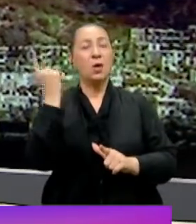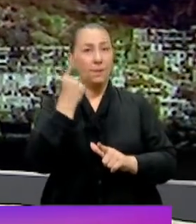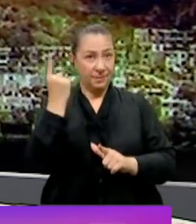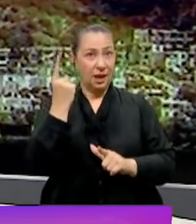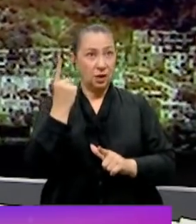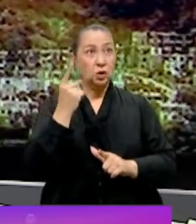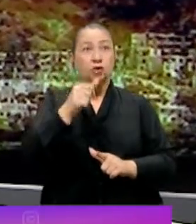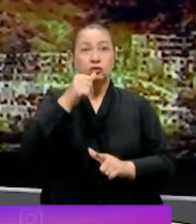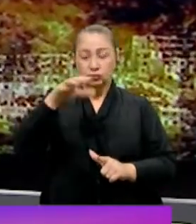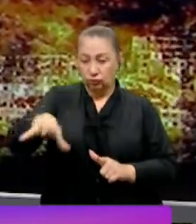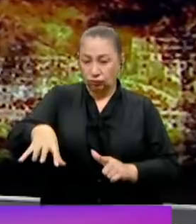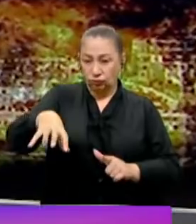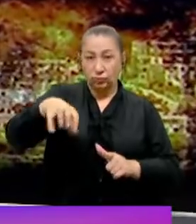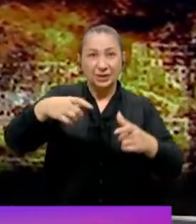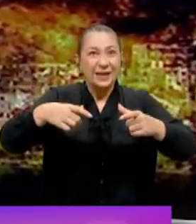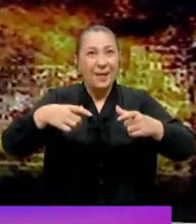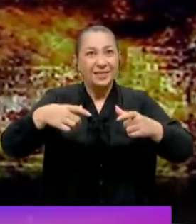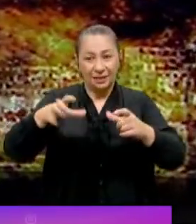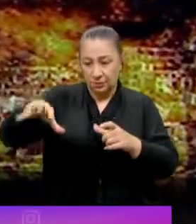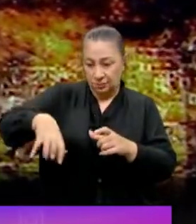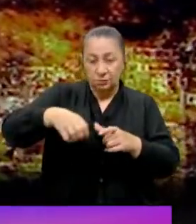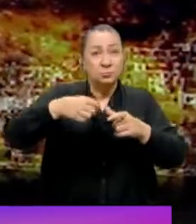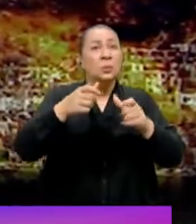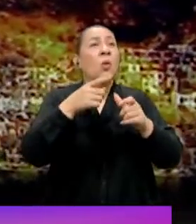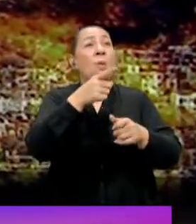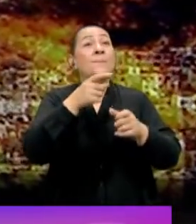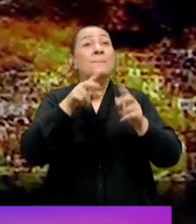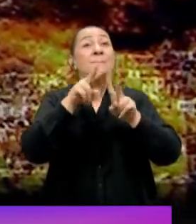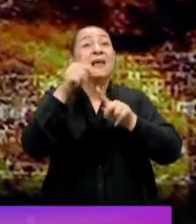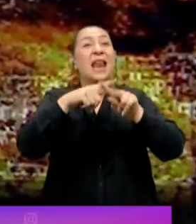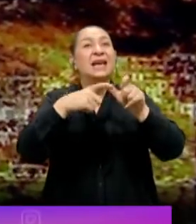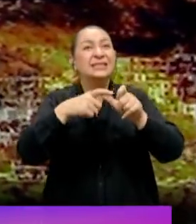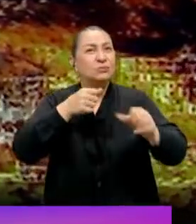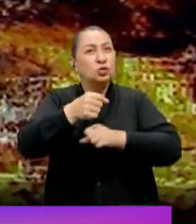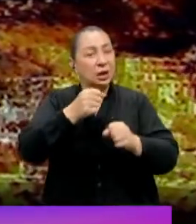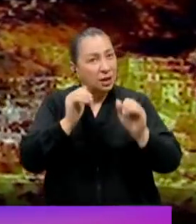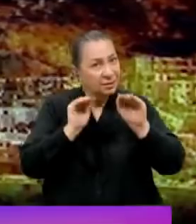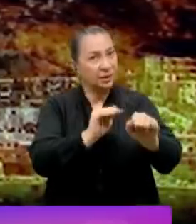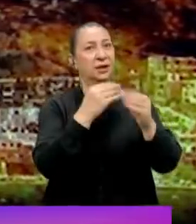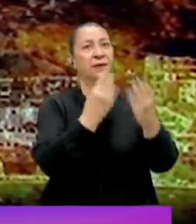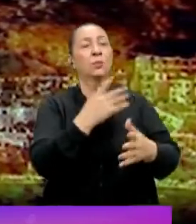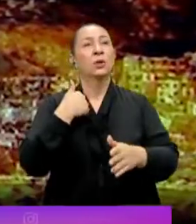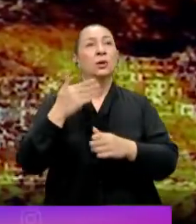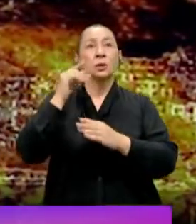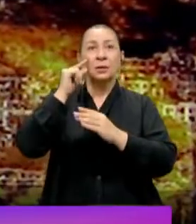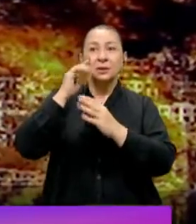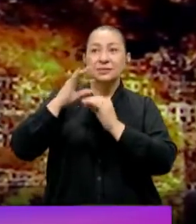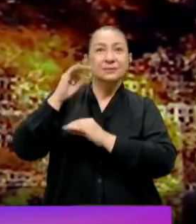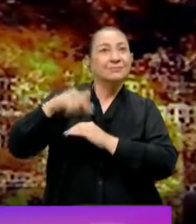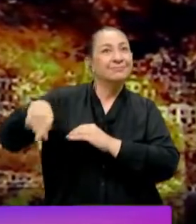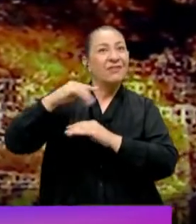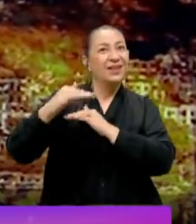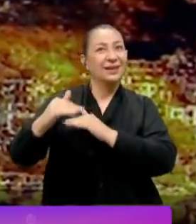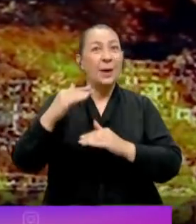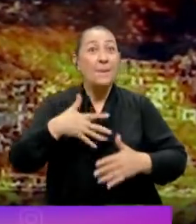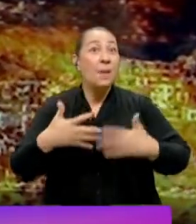helikopterin su sepeti takarak mücadeleye Milas'tan katıldığını da öğrendik. Bu da vatandaşımızın merak ettiği bir